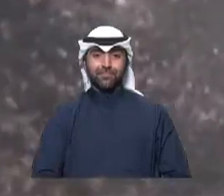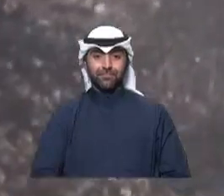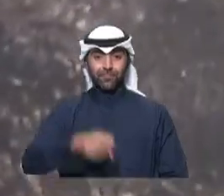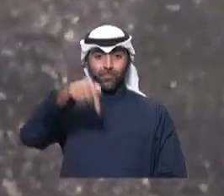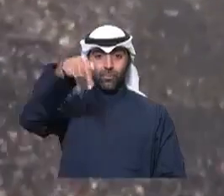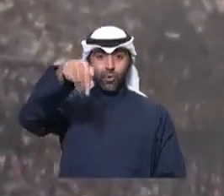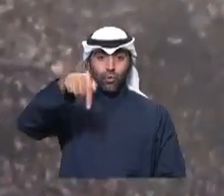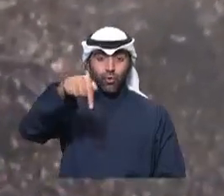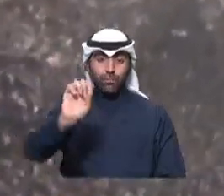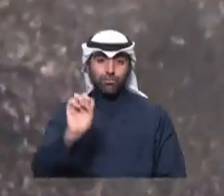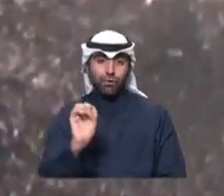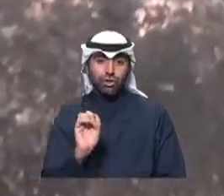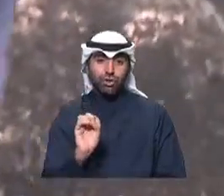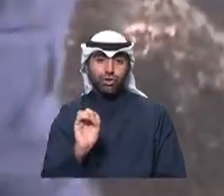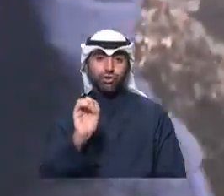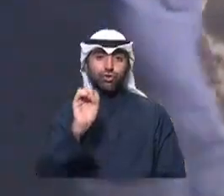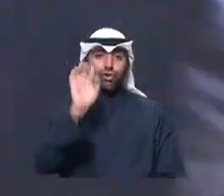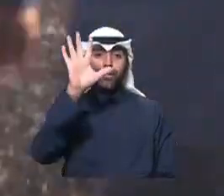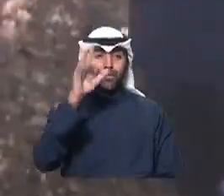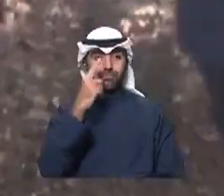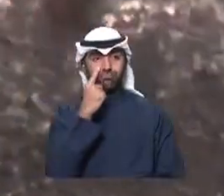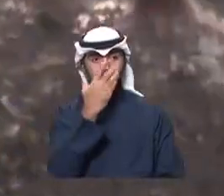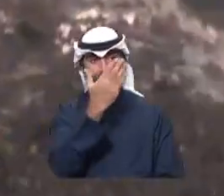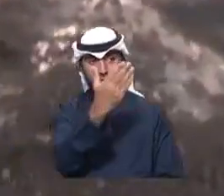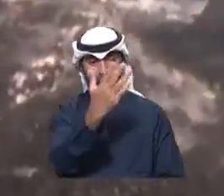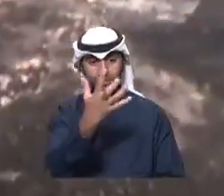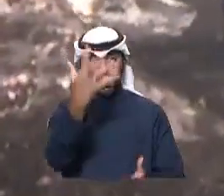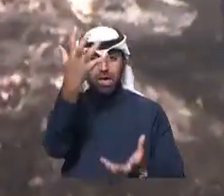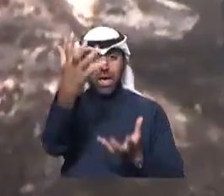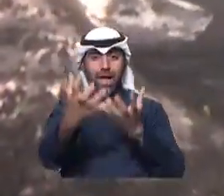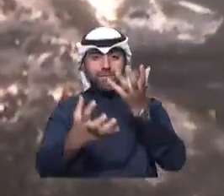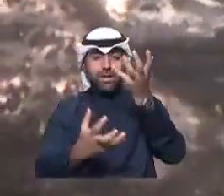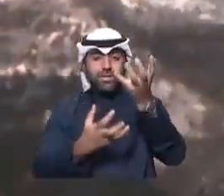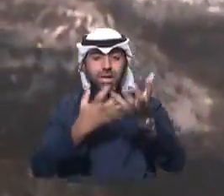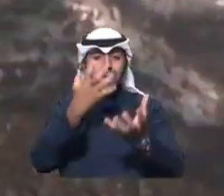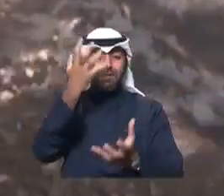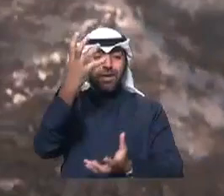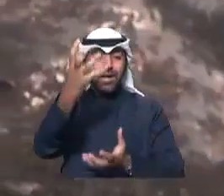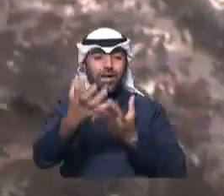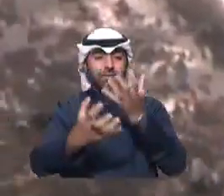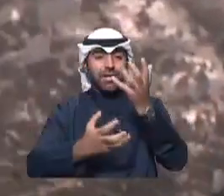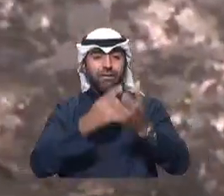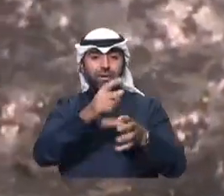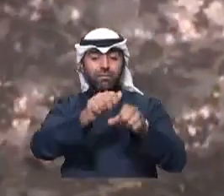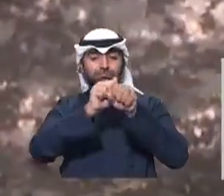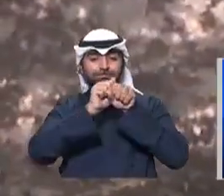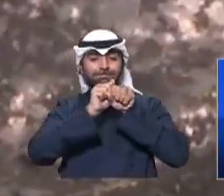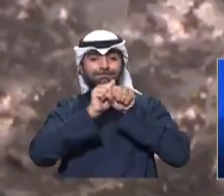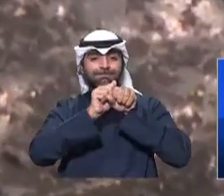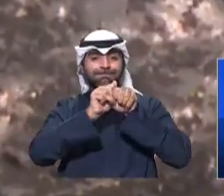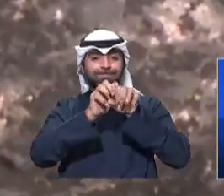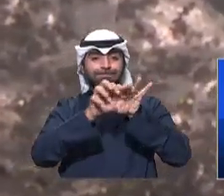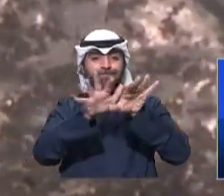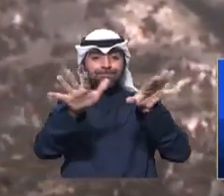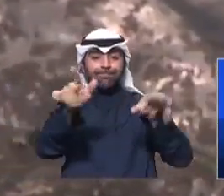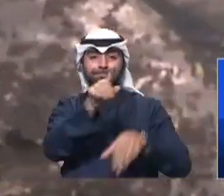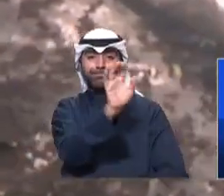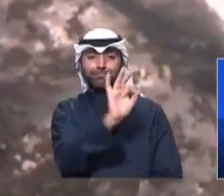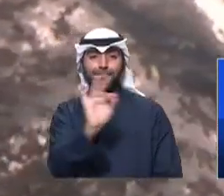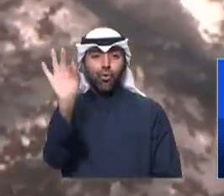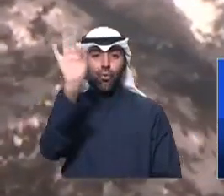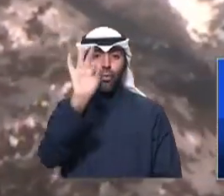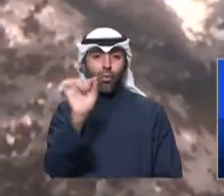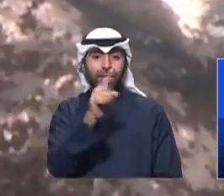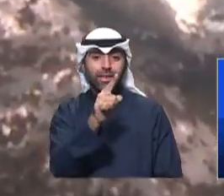رجال قوة الإطفاء العام ينجحون بالسيطرة على حريق هائل اندلع في أحد المصانع في منطقة أمغرة